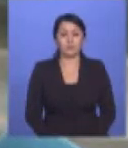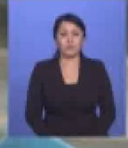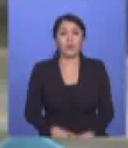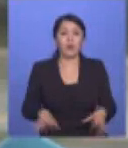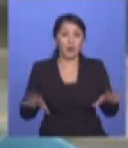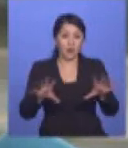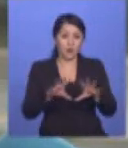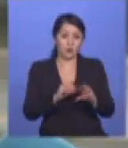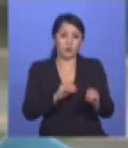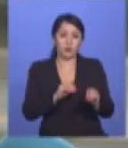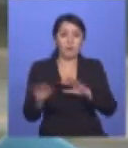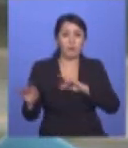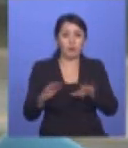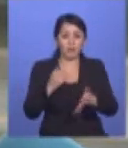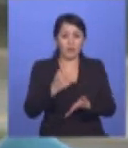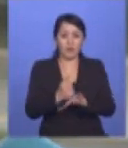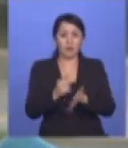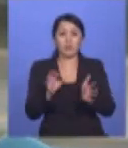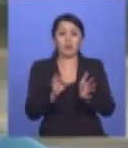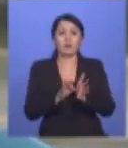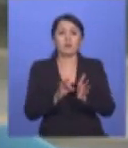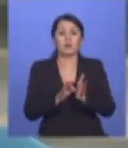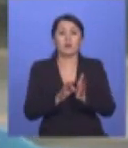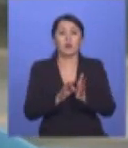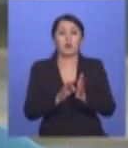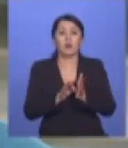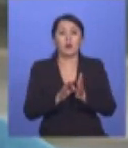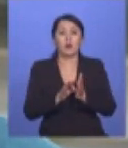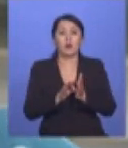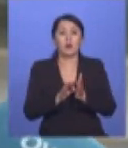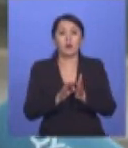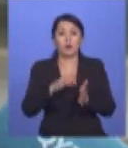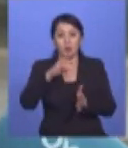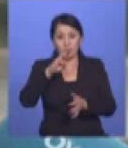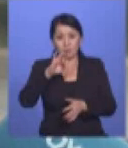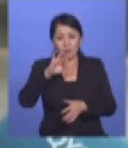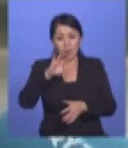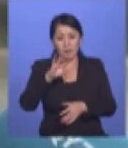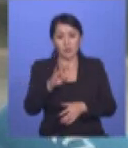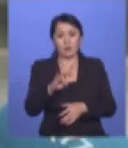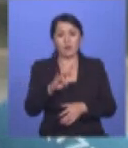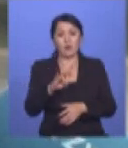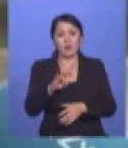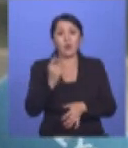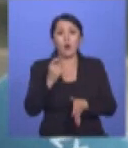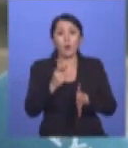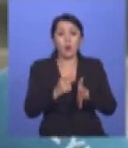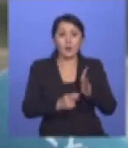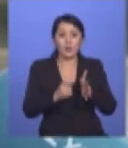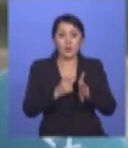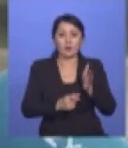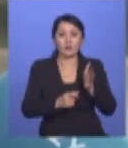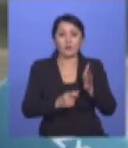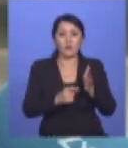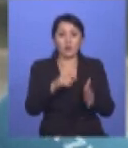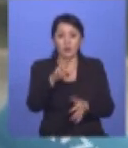Жалпы бұл шараның басты мақсаты, ең бірінші мақсаты Мағжан Жұмабаев атамыздың өлеңдерін